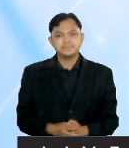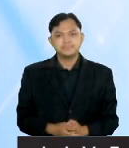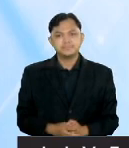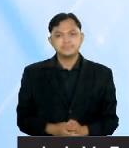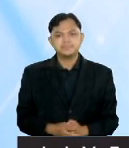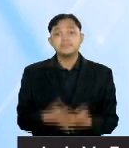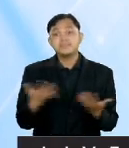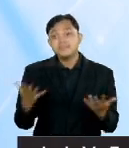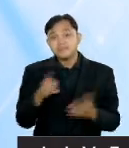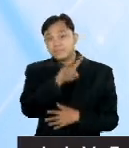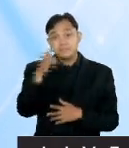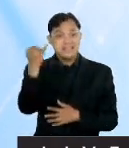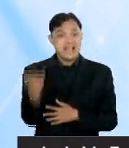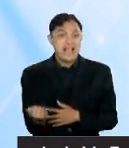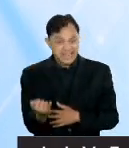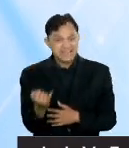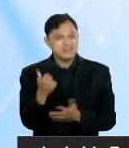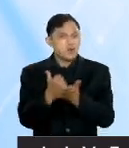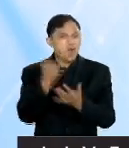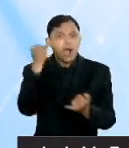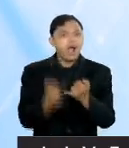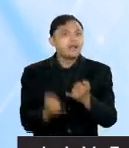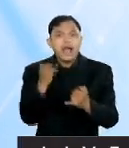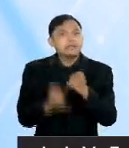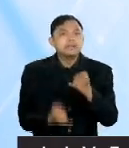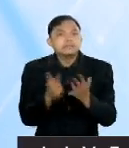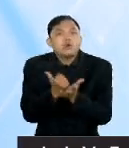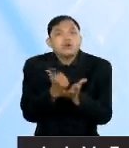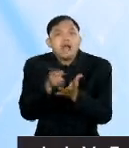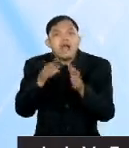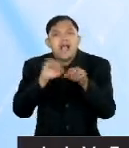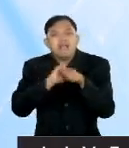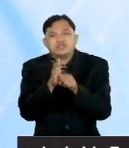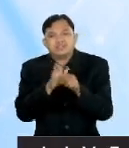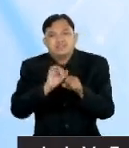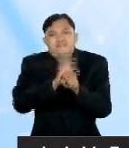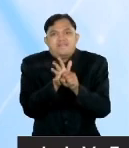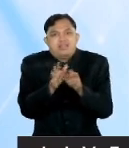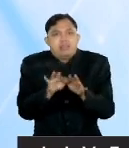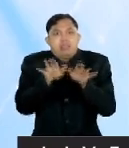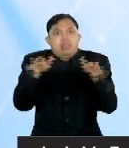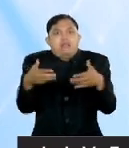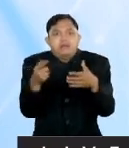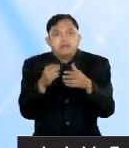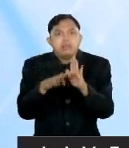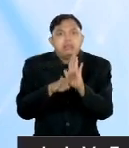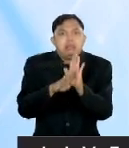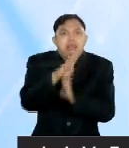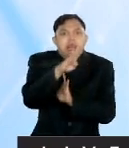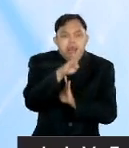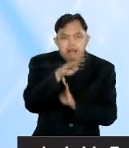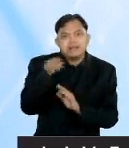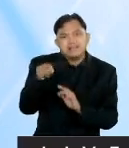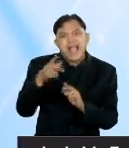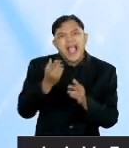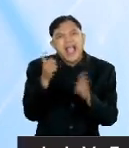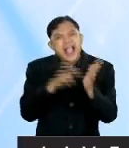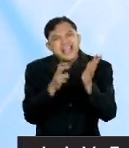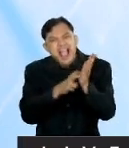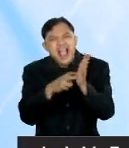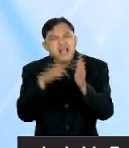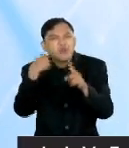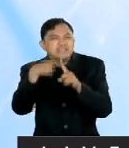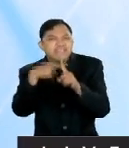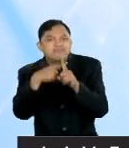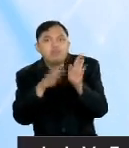Kita ke informasi selanjutnya, pemirsa, dalam sepekan terakhir angka kasus penyebaran COVID-19 ini terus mengalami peningkatan. Angka kasus